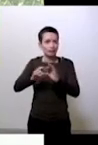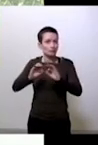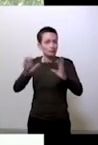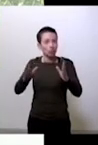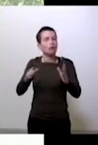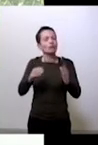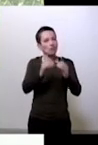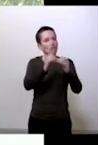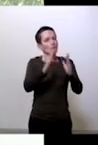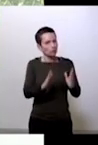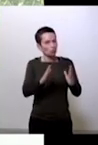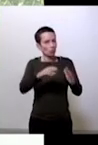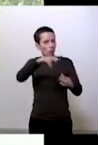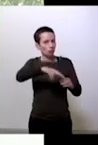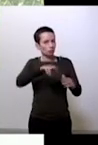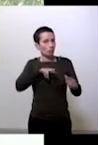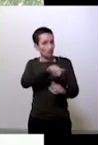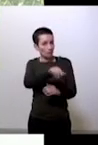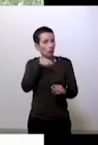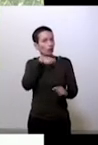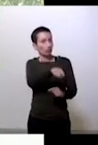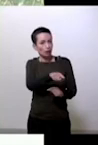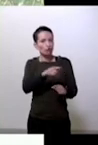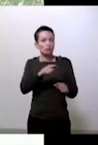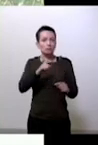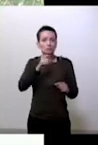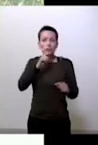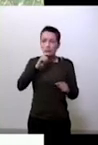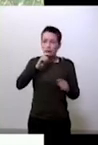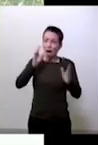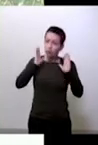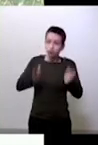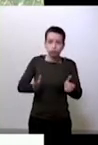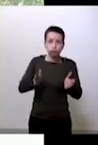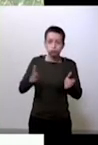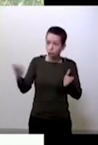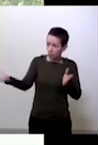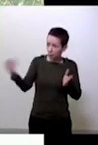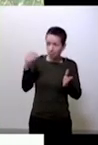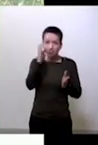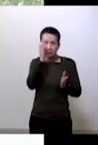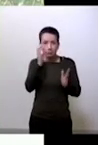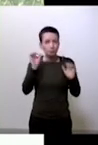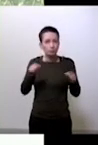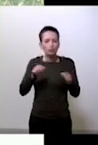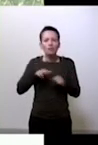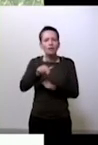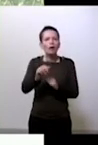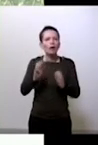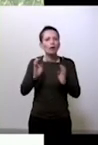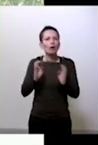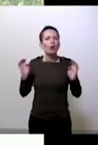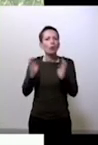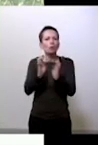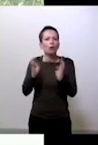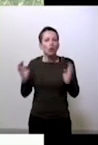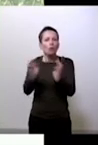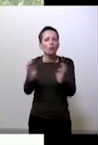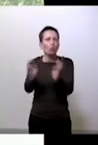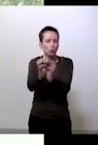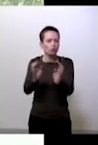du logement, rien n'est arrêté, les contributions sont les bienvenues. On va lancer très prochainement un cycle de rencontres avec les acteurs du